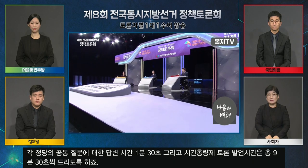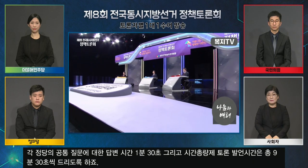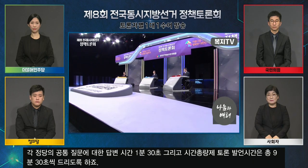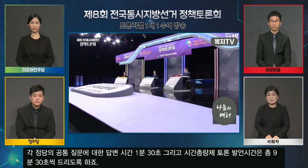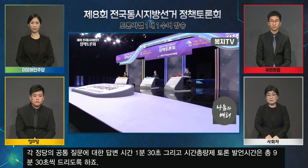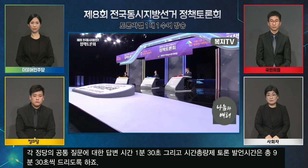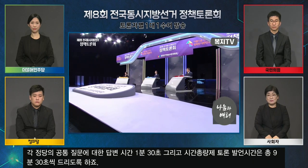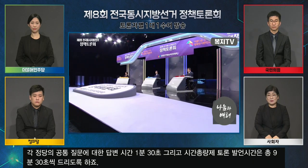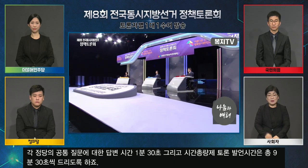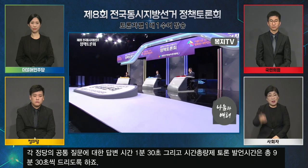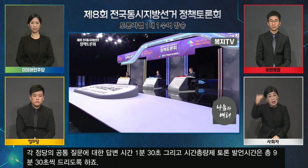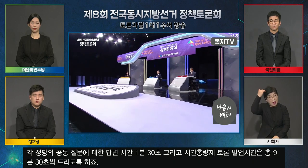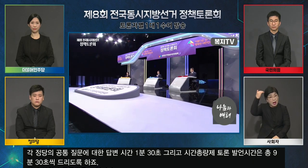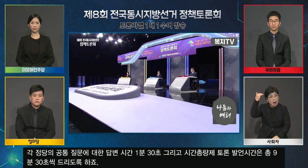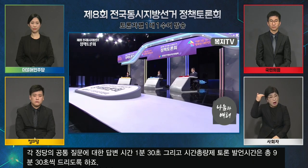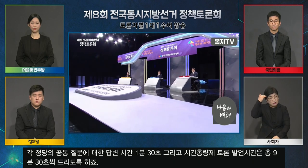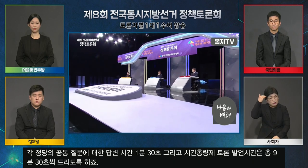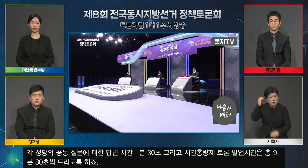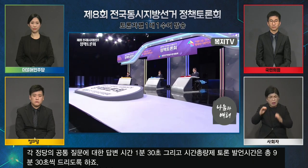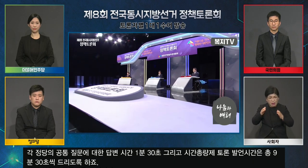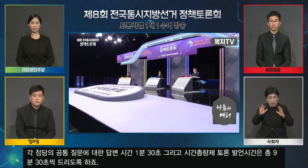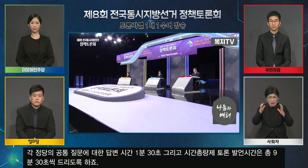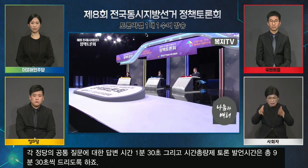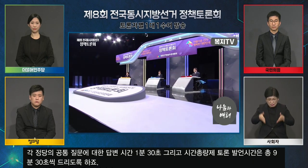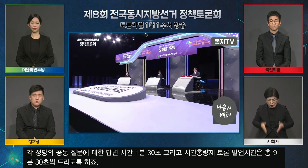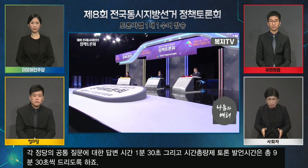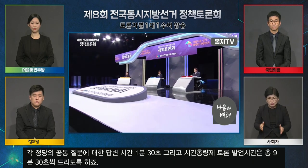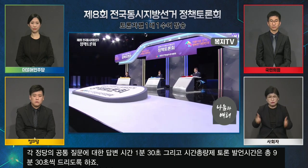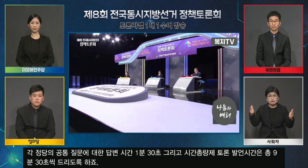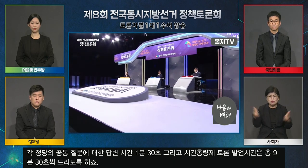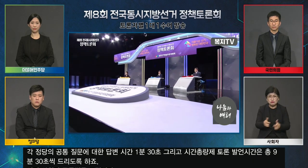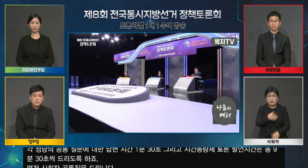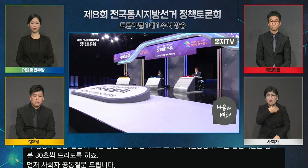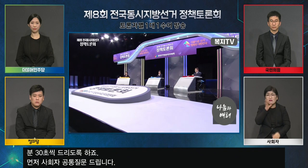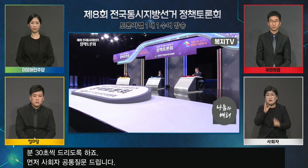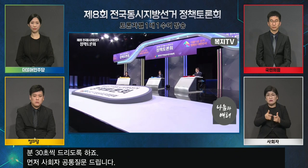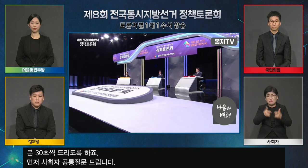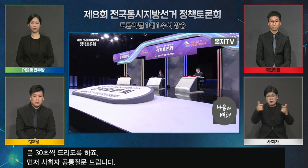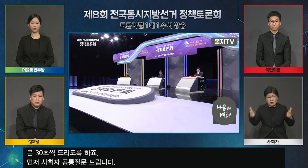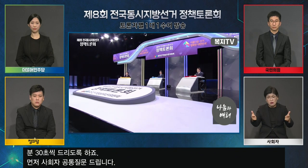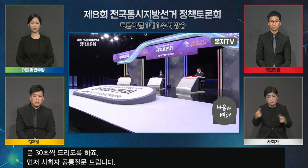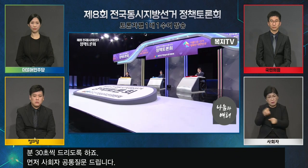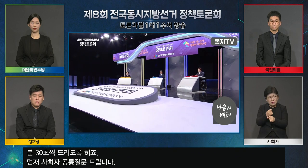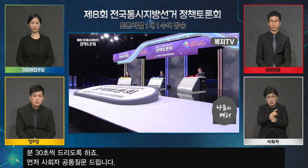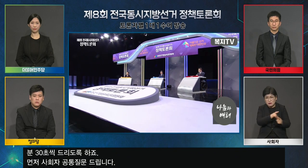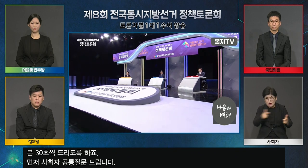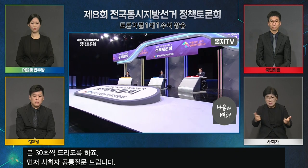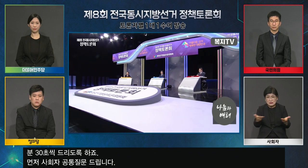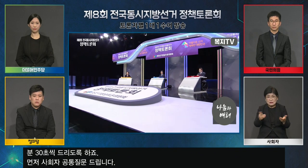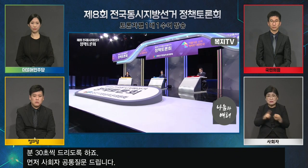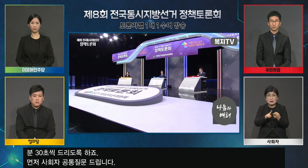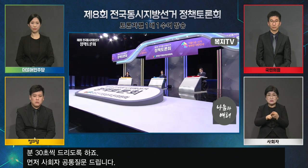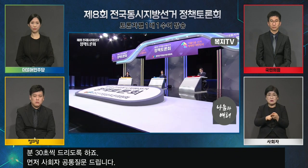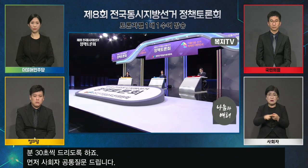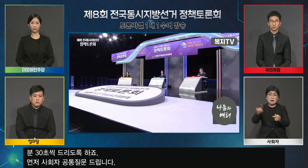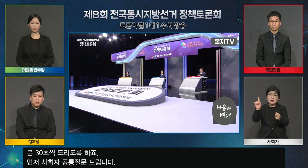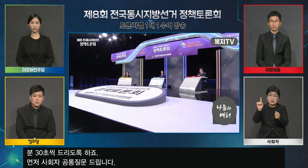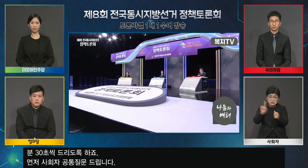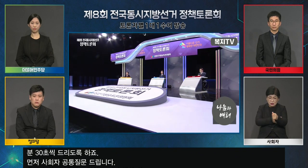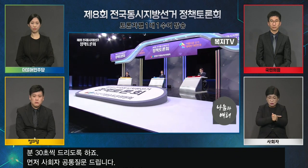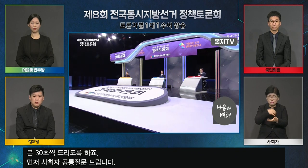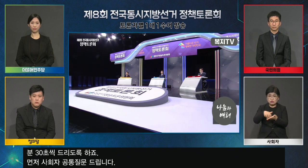우리나라는 저출생 고령화로 이미 생산 가능 인구가 급속히 감소되고 있습니다.